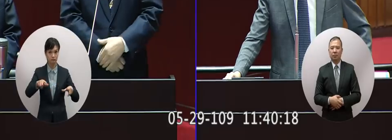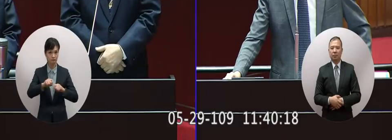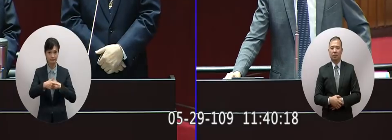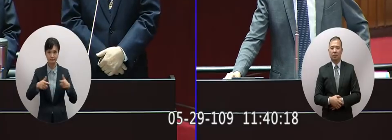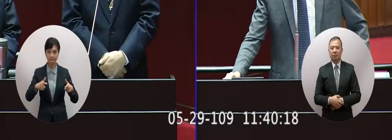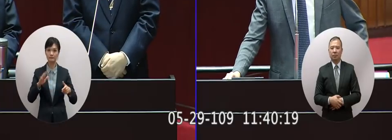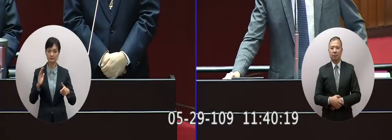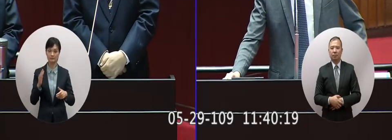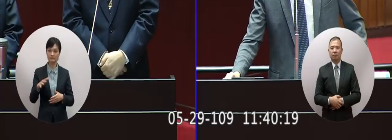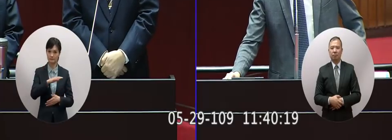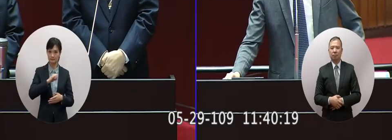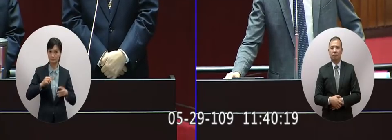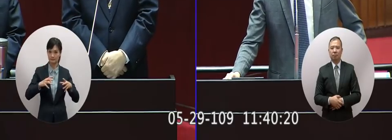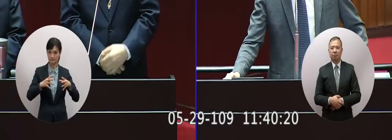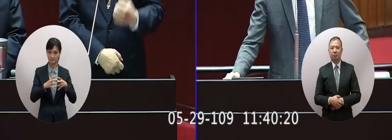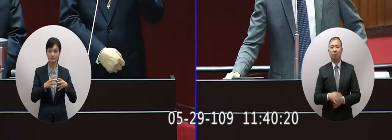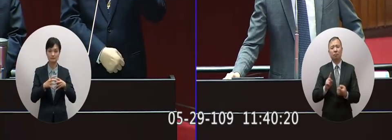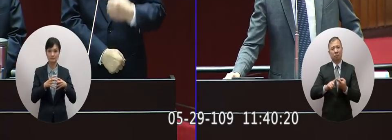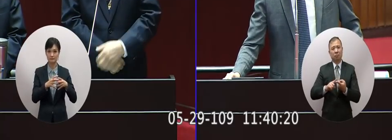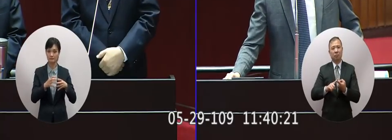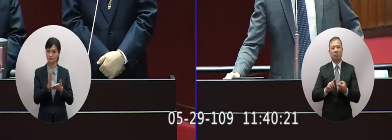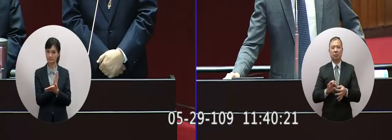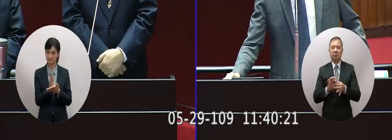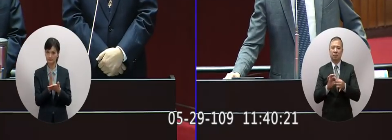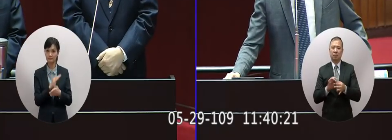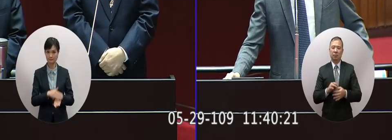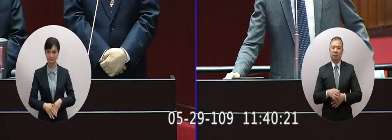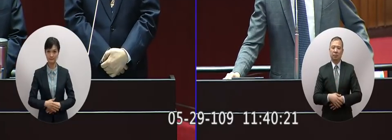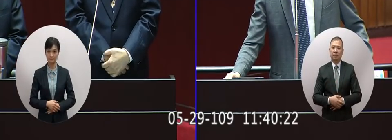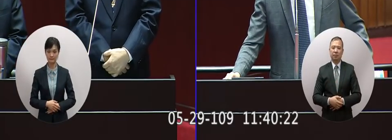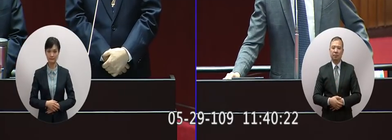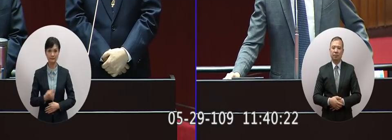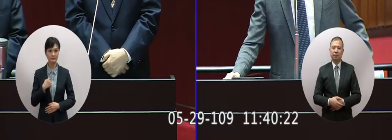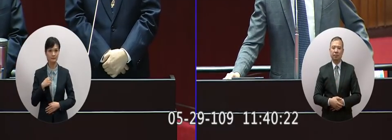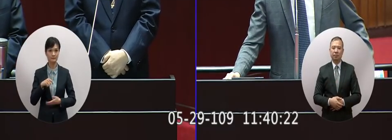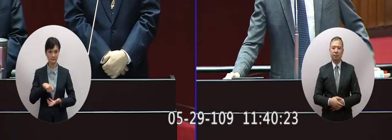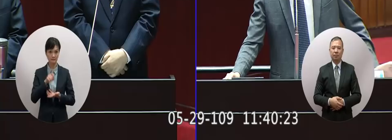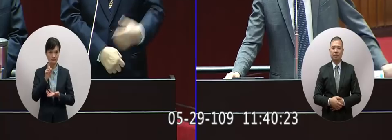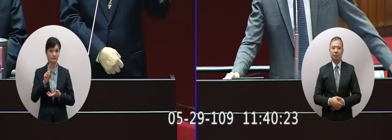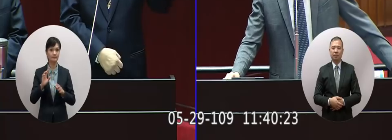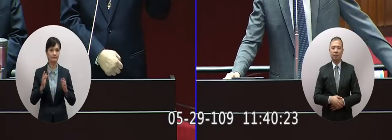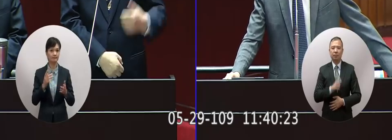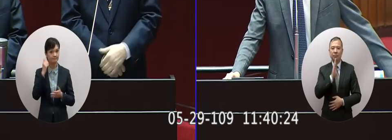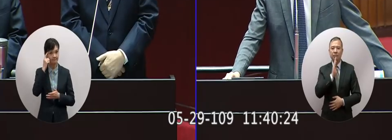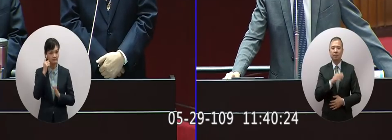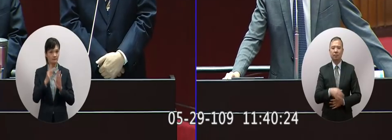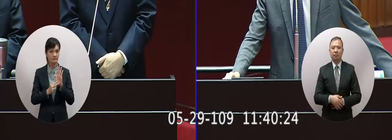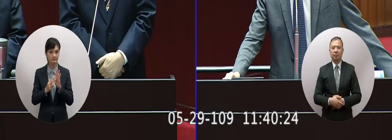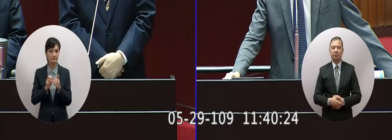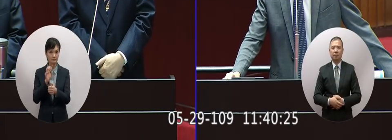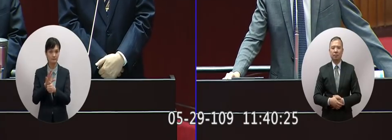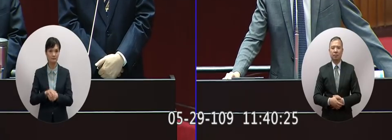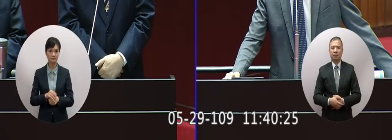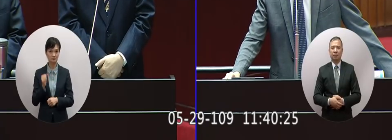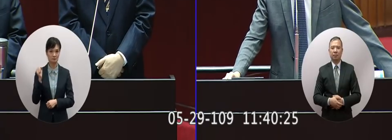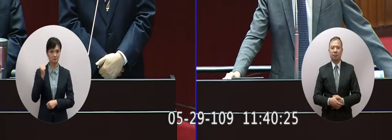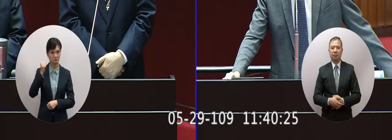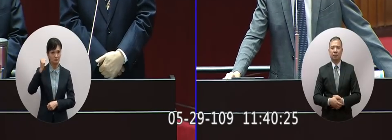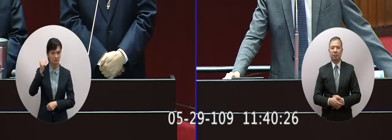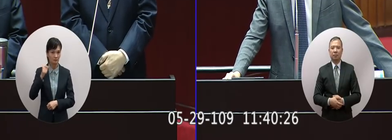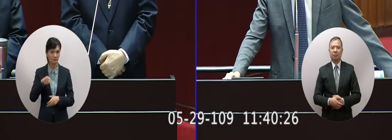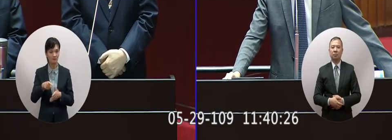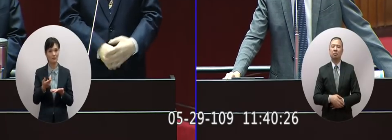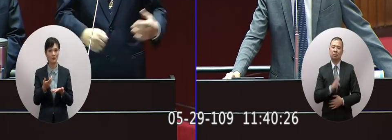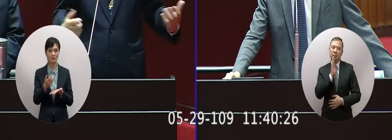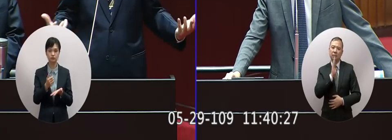是会整个小组来评估了。 对，因为 我这里当然提一个很简单的一个概念了。毛泽东讲过，革命不是请客吃饭的。 那